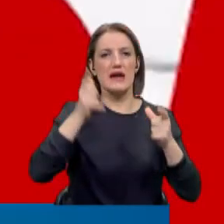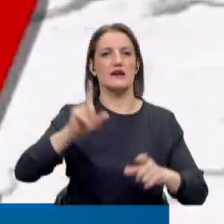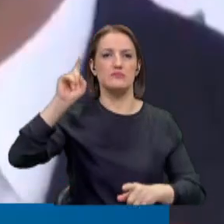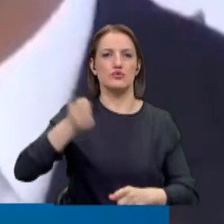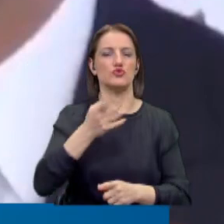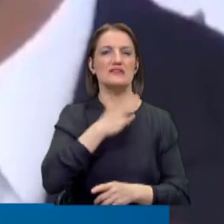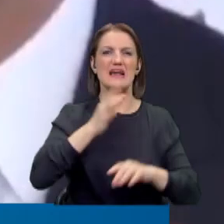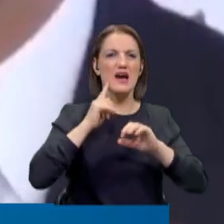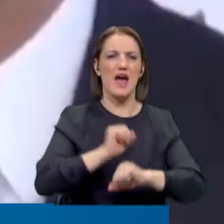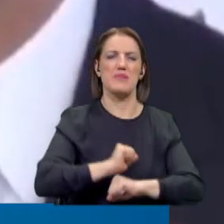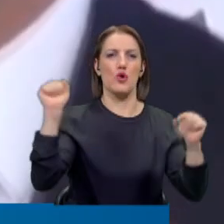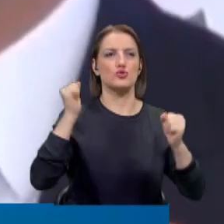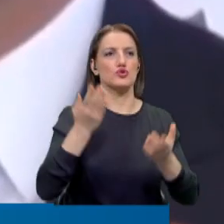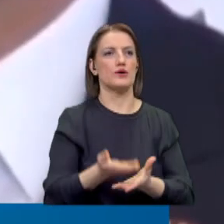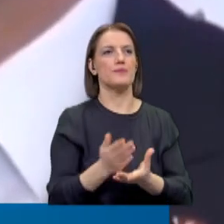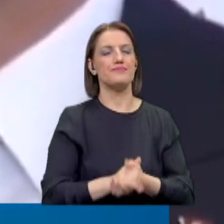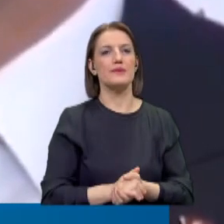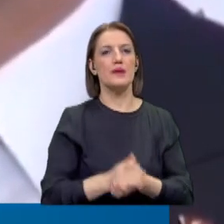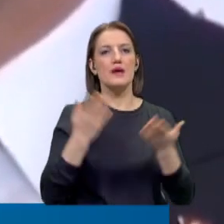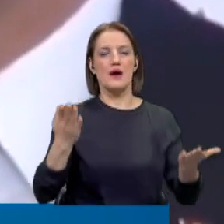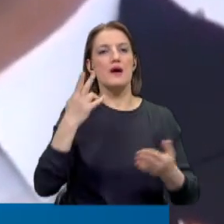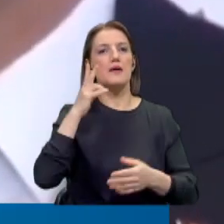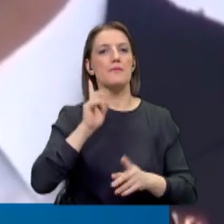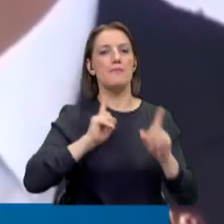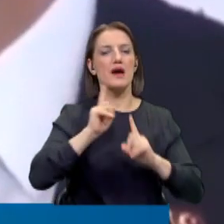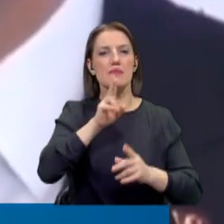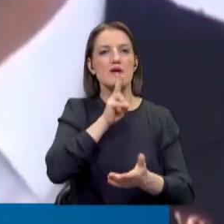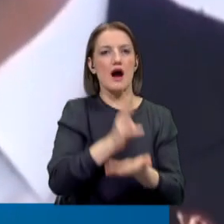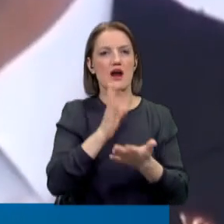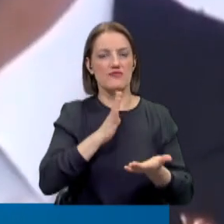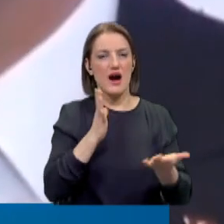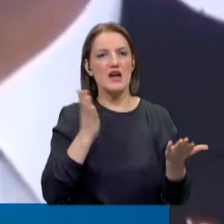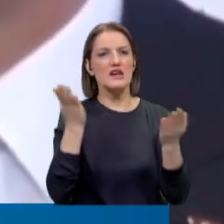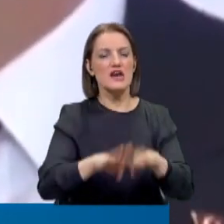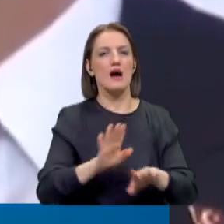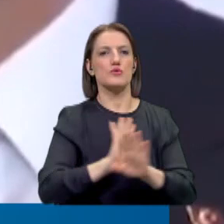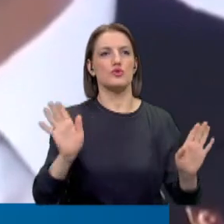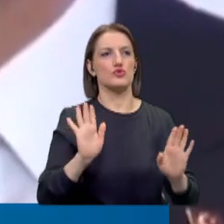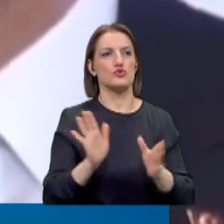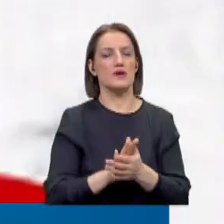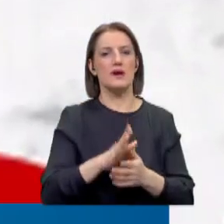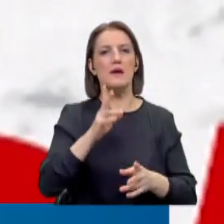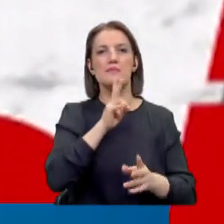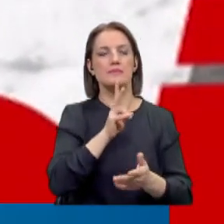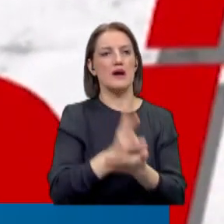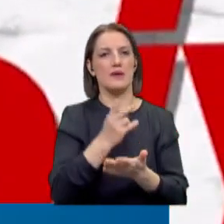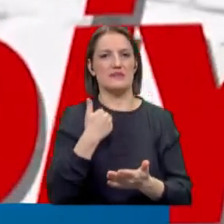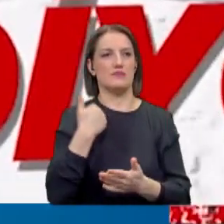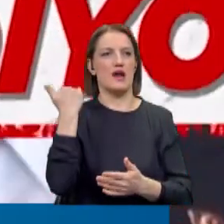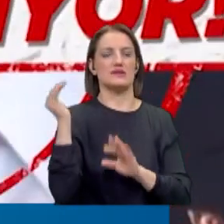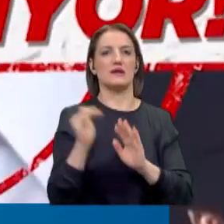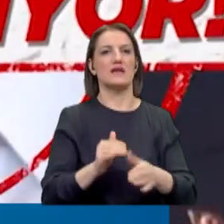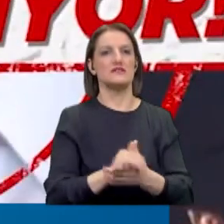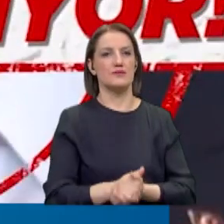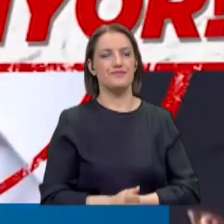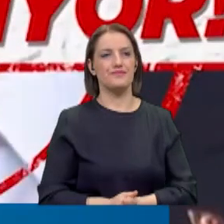su hemen Mahkeme karar var yıkamıyorum arkadaşlar gece mahkeme kararı bizim arkamızdan gelsin